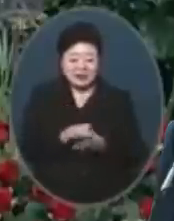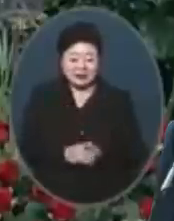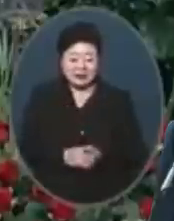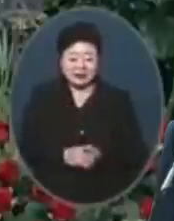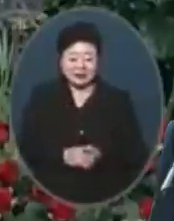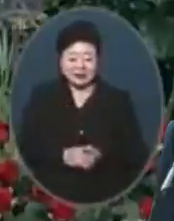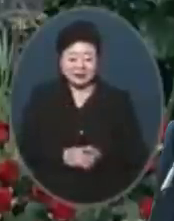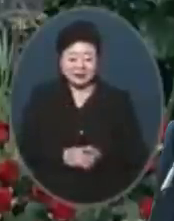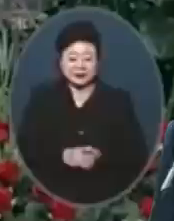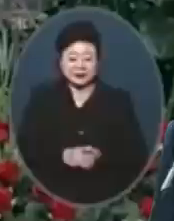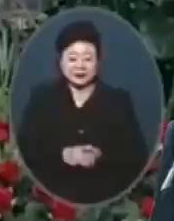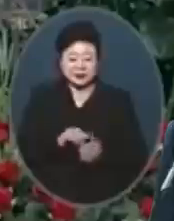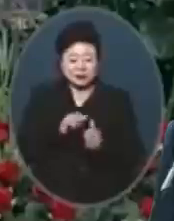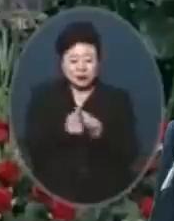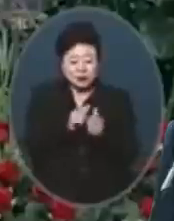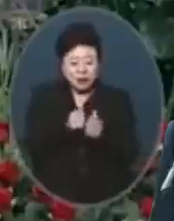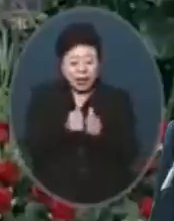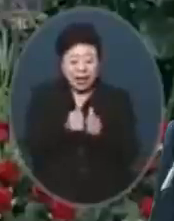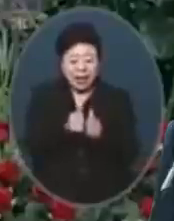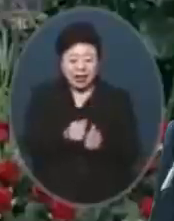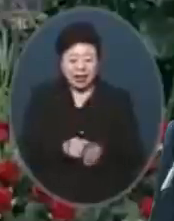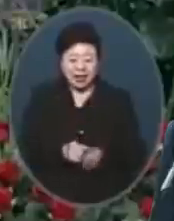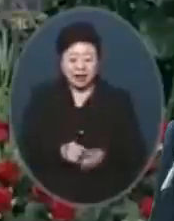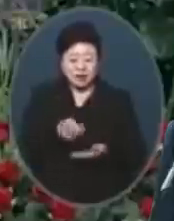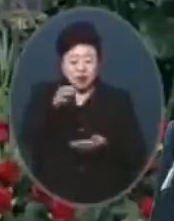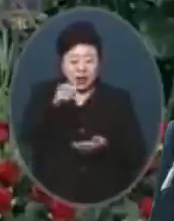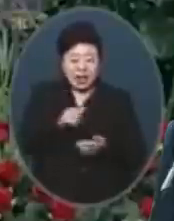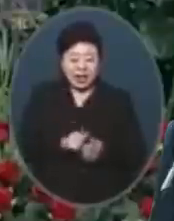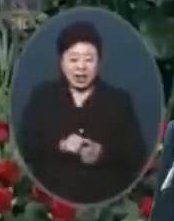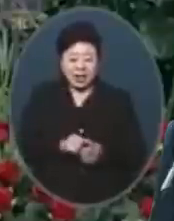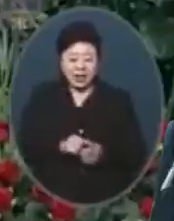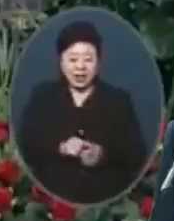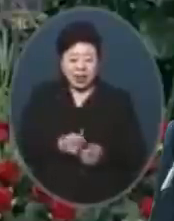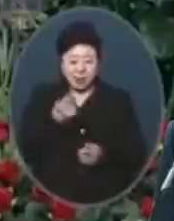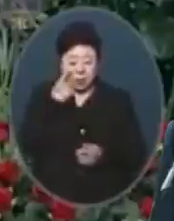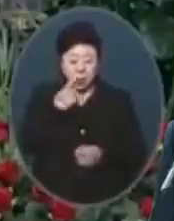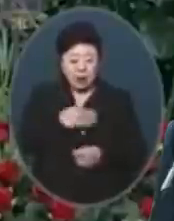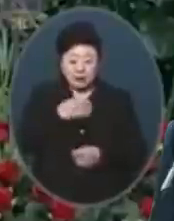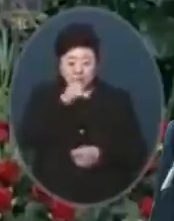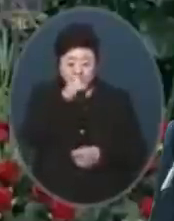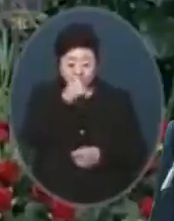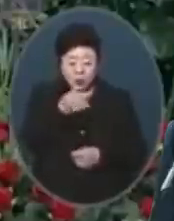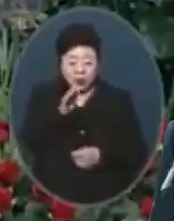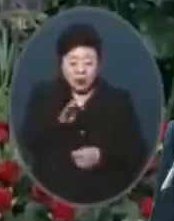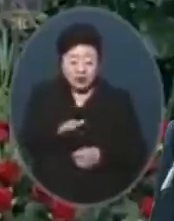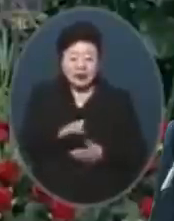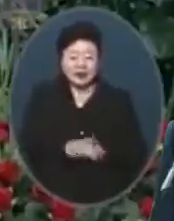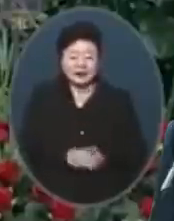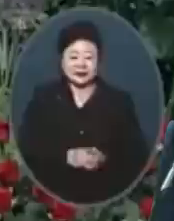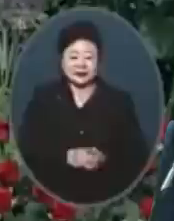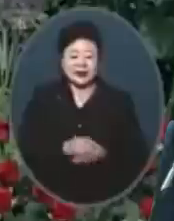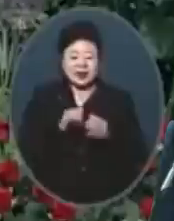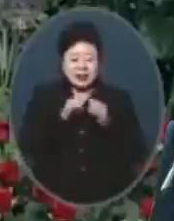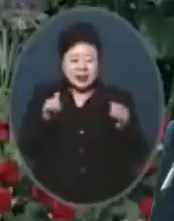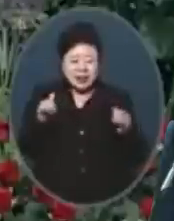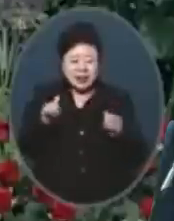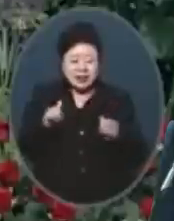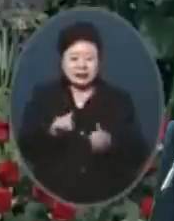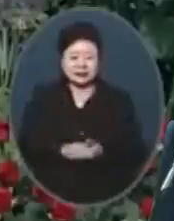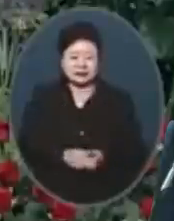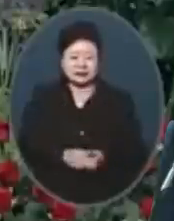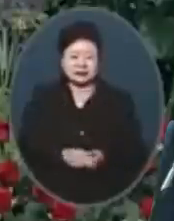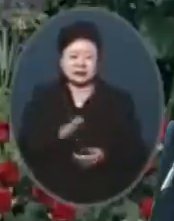동향은 주가지수나 물가지수를 통해 예측할 수 있습니다. 그러나 인상은 세옹지 마라.